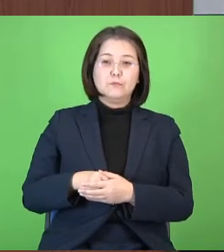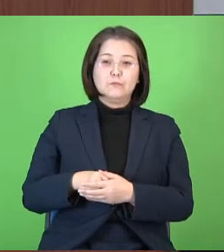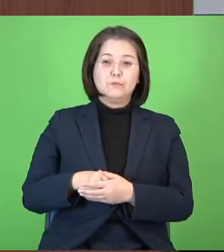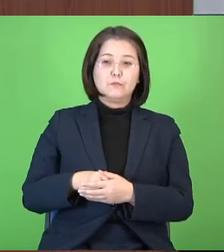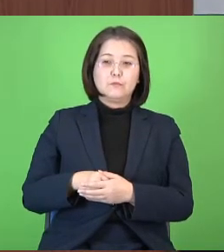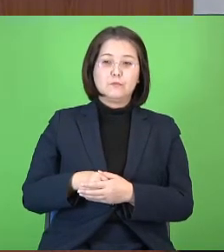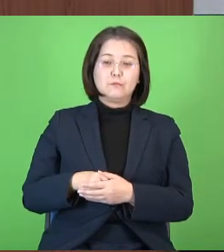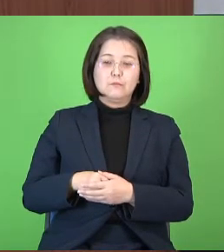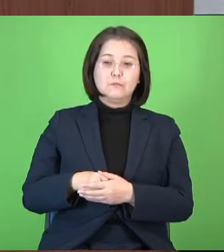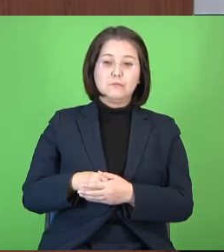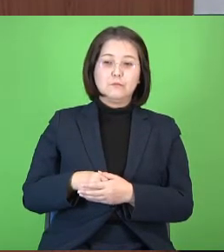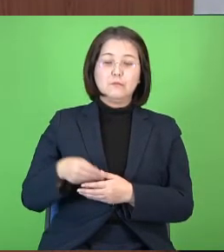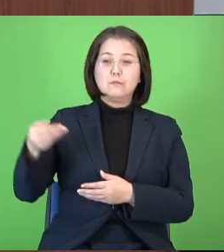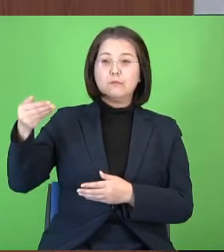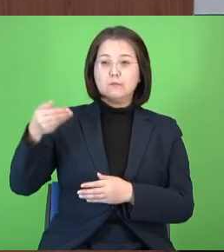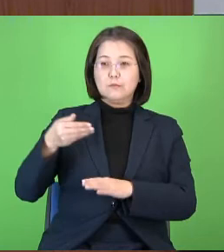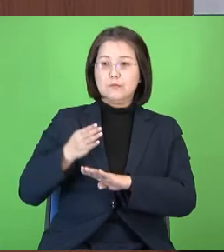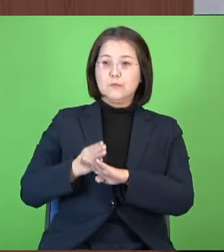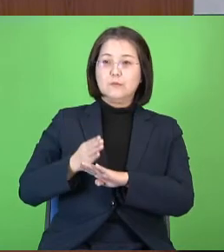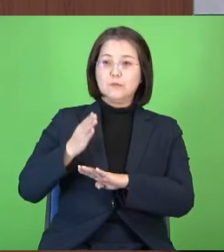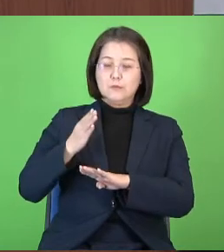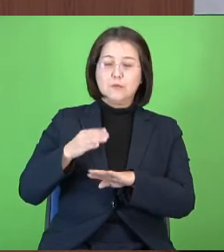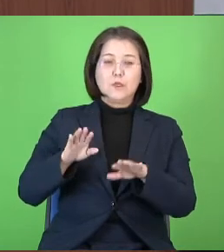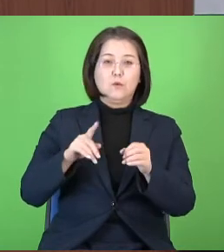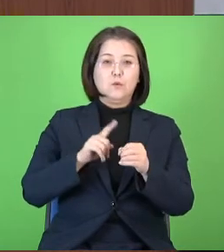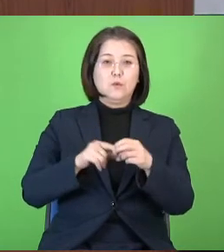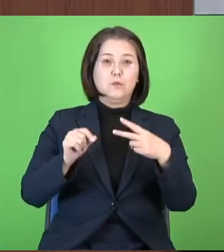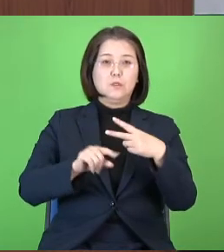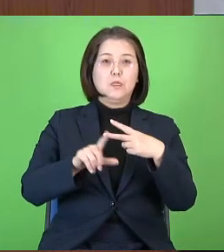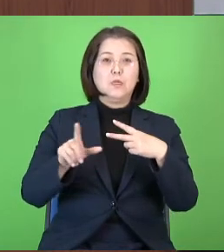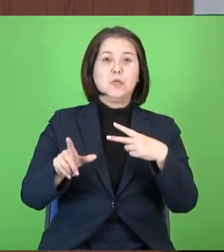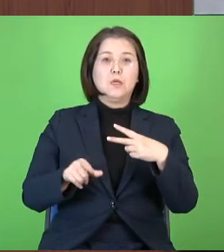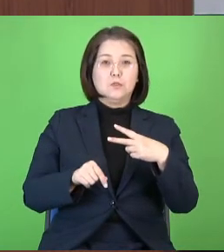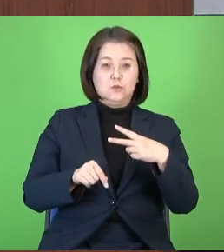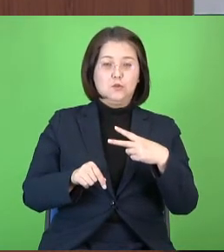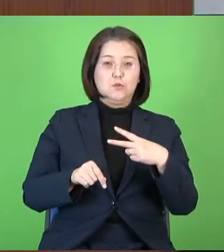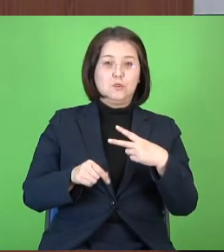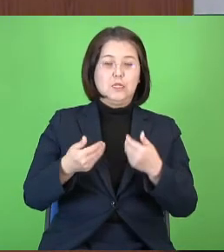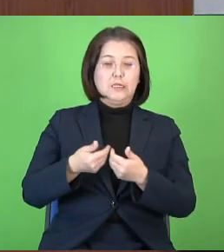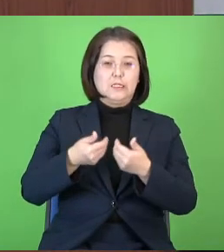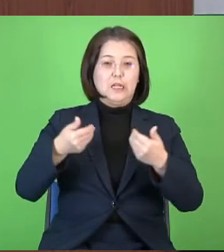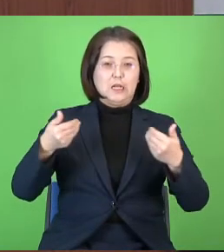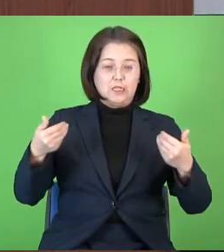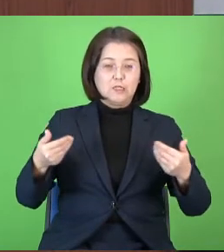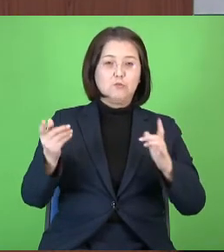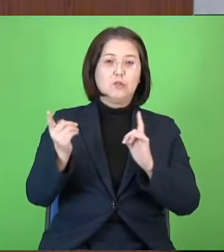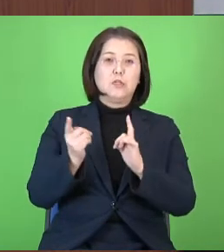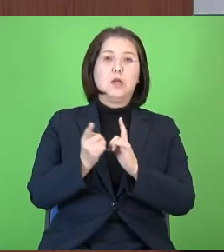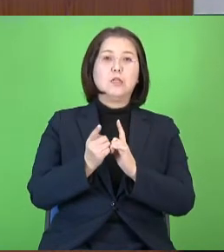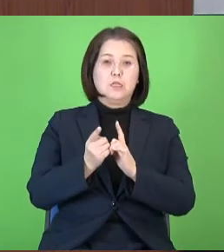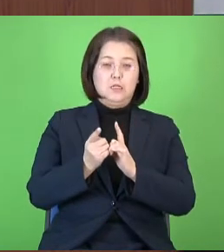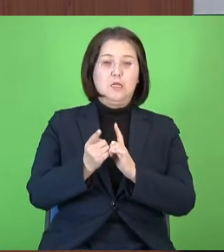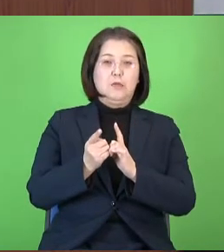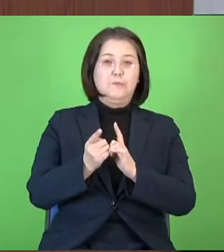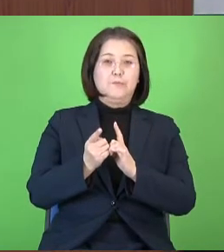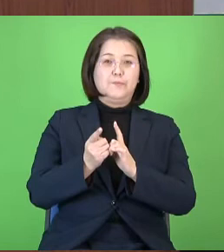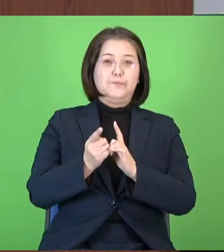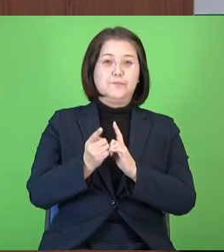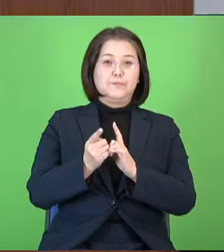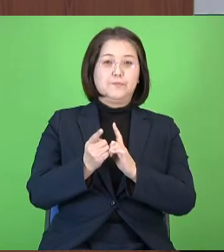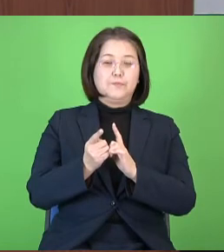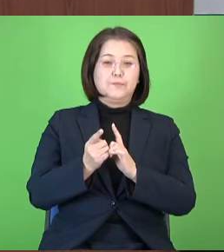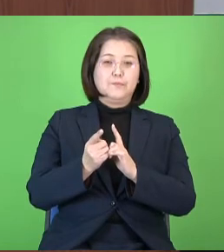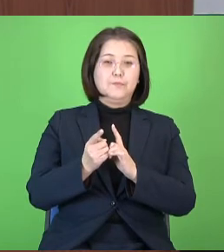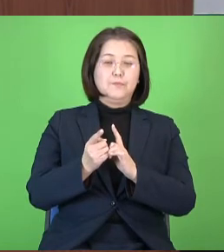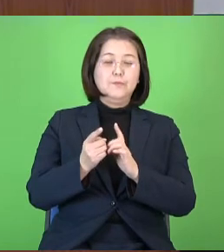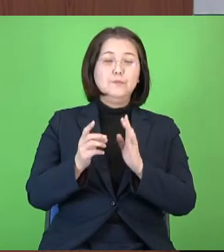仮定団というか想像まあschedule 日程など今ちょっと検討されているのであれば伺いたいんですけど